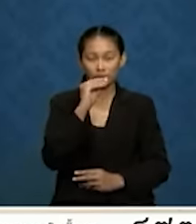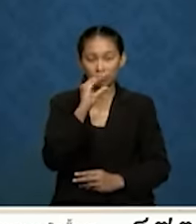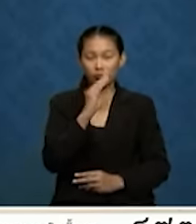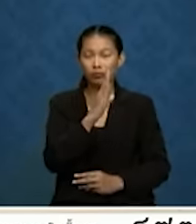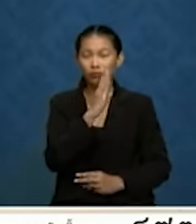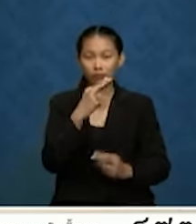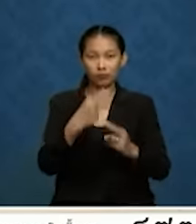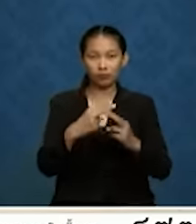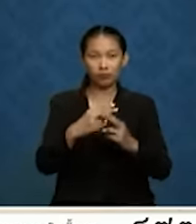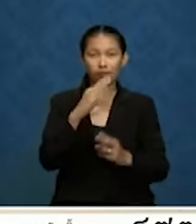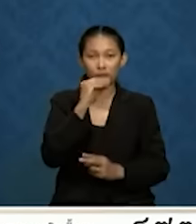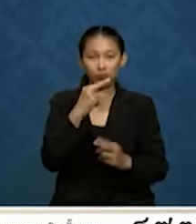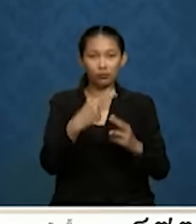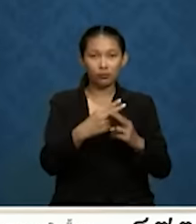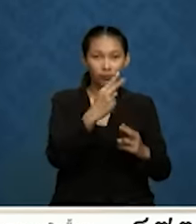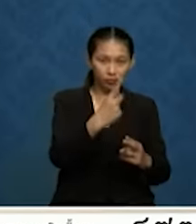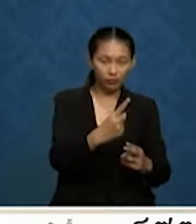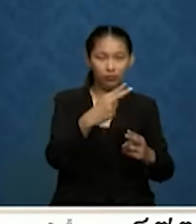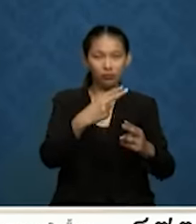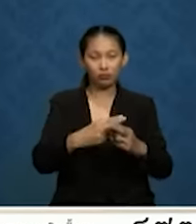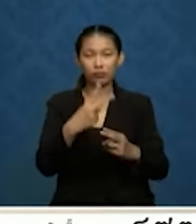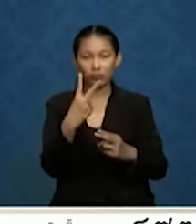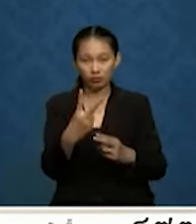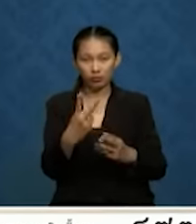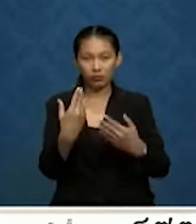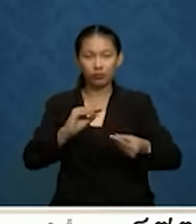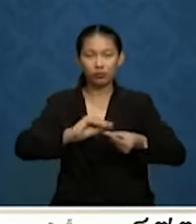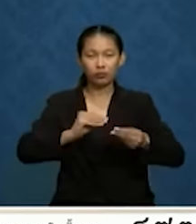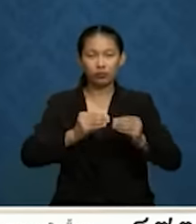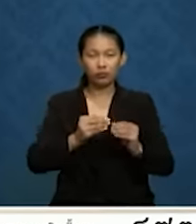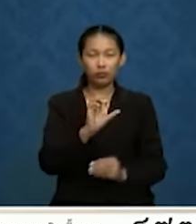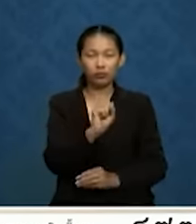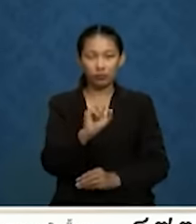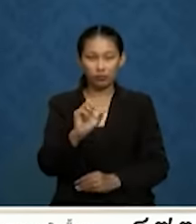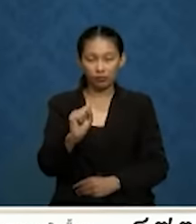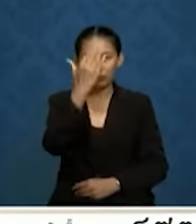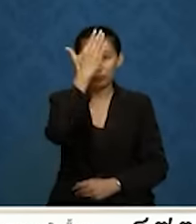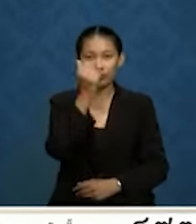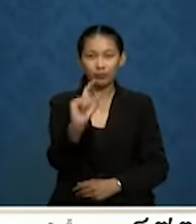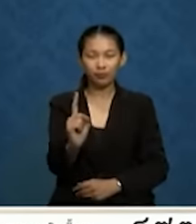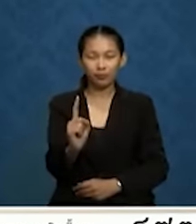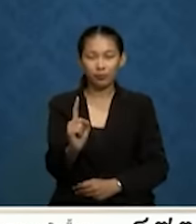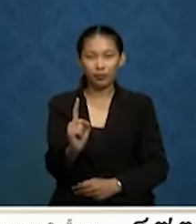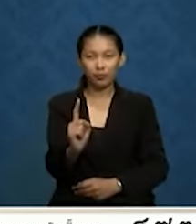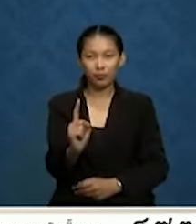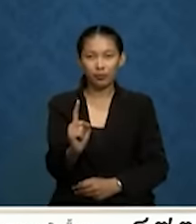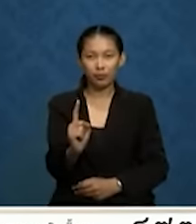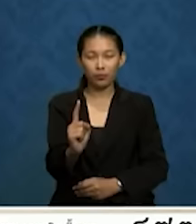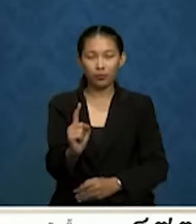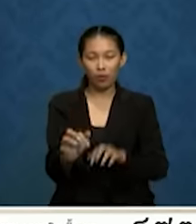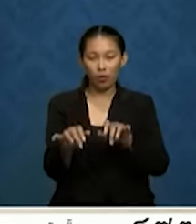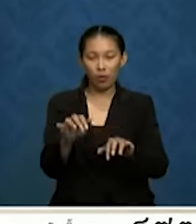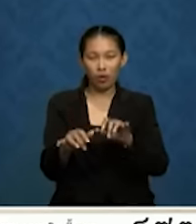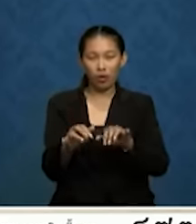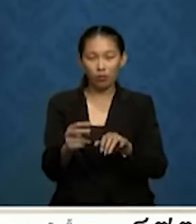ชื่อขอให้ท่านบอกชื่อนามสกุลของท่านแล้วเลขที่สมาชิกด้วยเพื่อ เครื่องจะได้ค้นชื่อและ